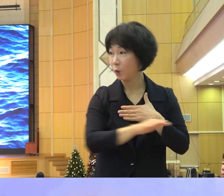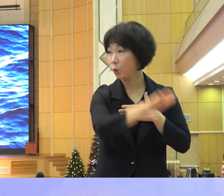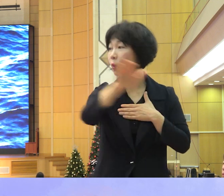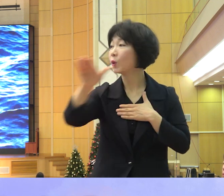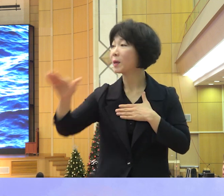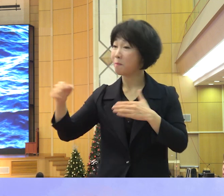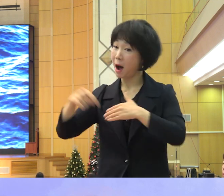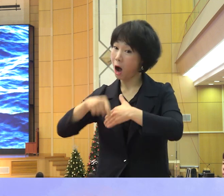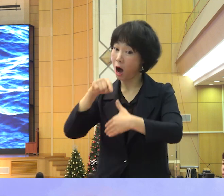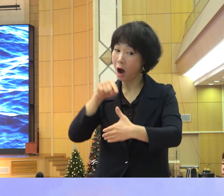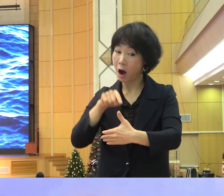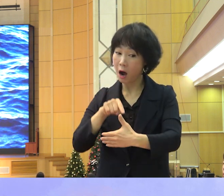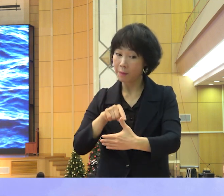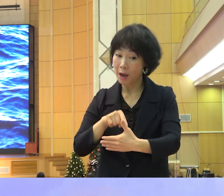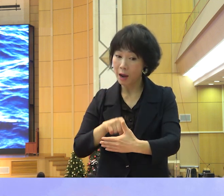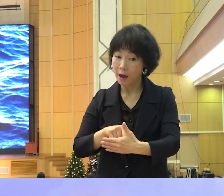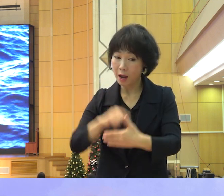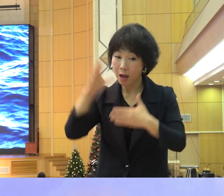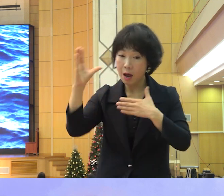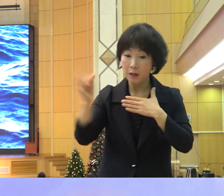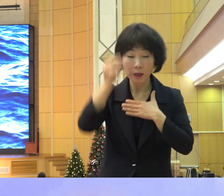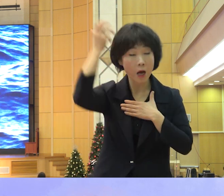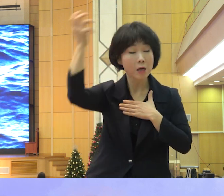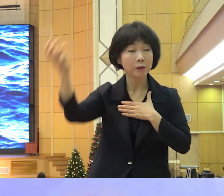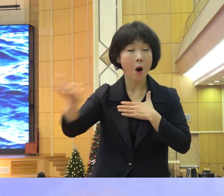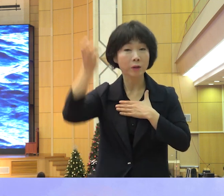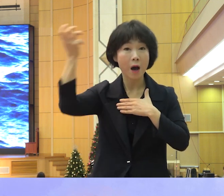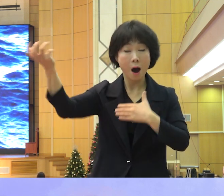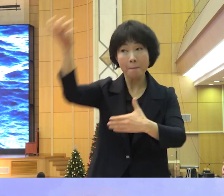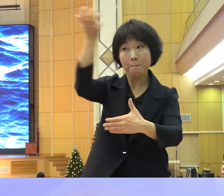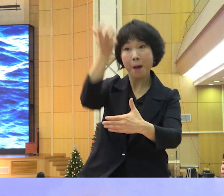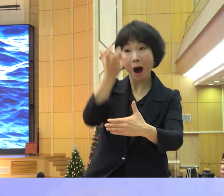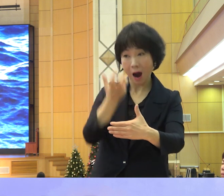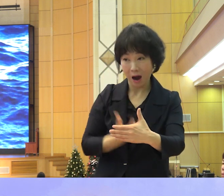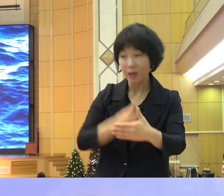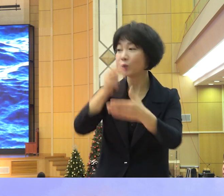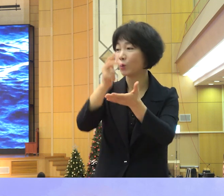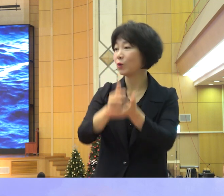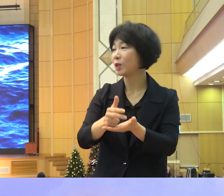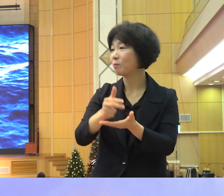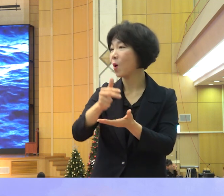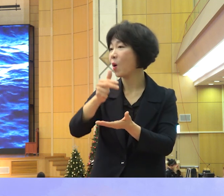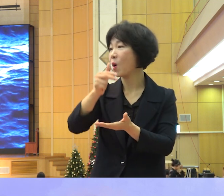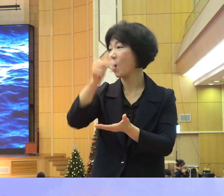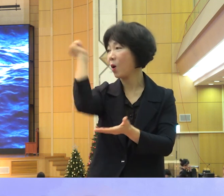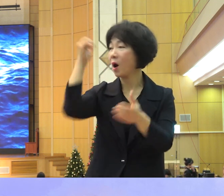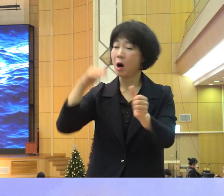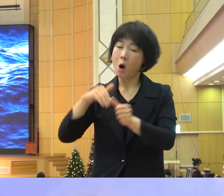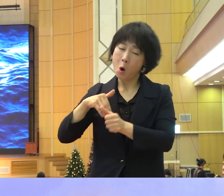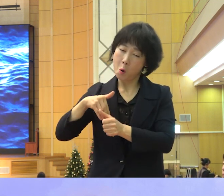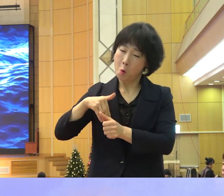찬란함같이 우리 마음에 성령이 많이 주님